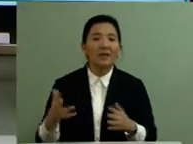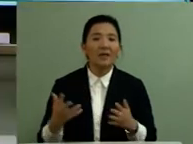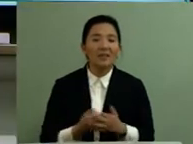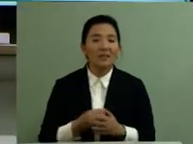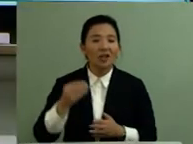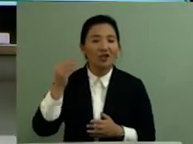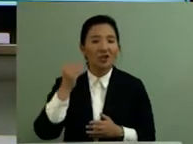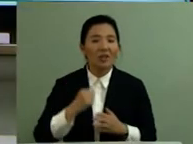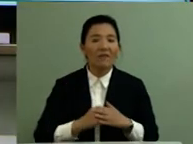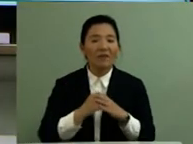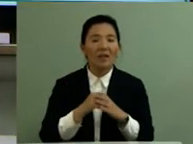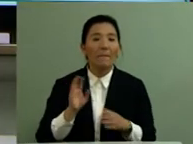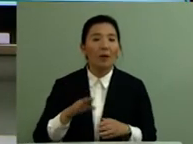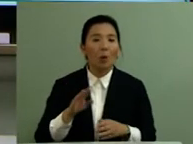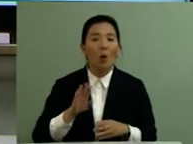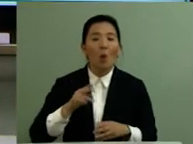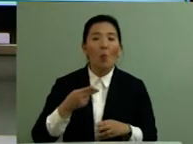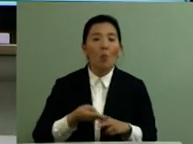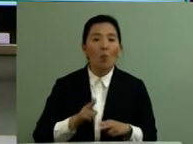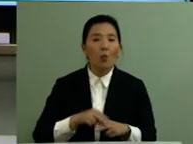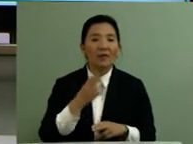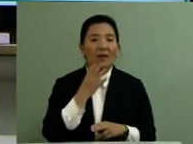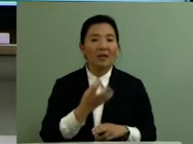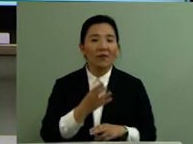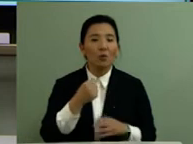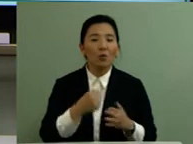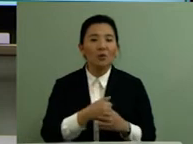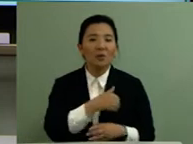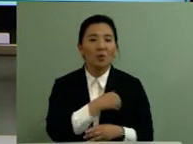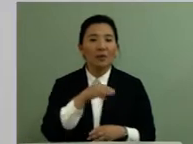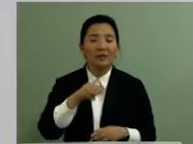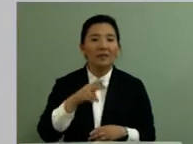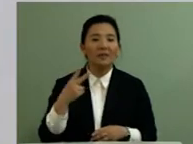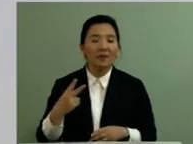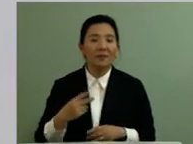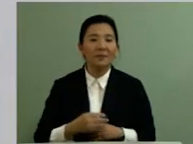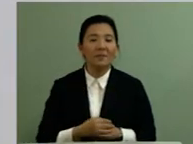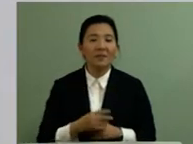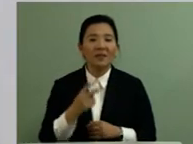Найдите значение давления потом, после нагревания, до температуры Т2,